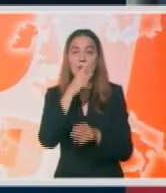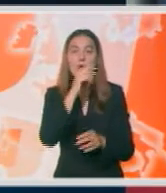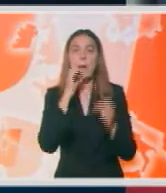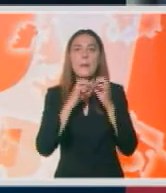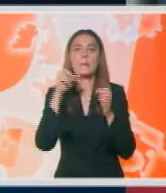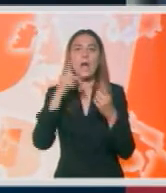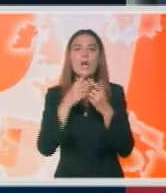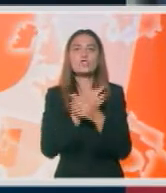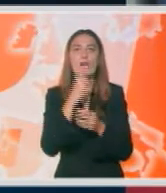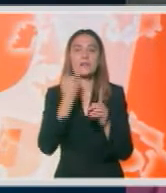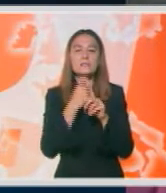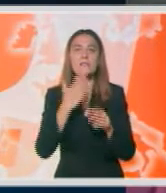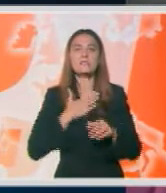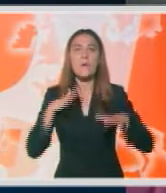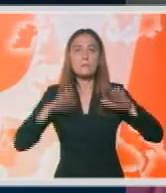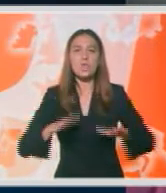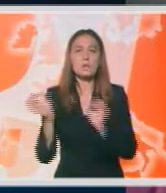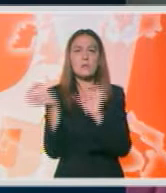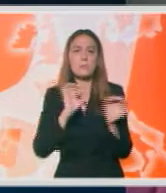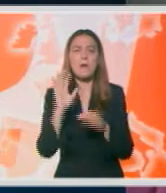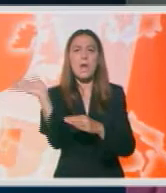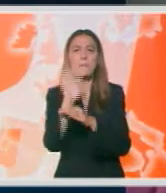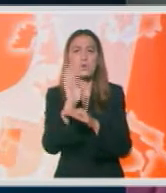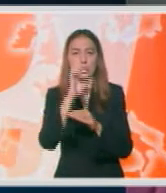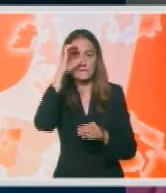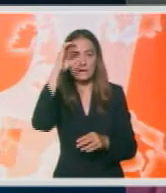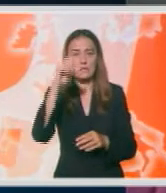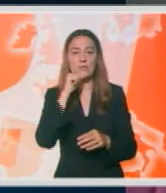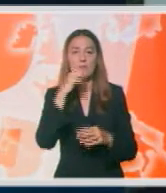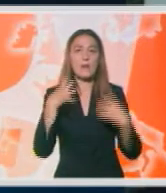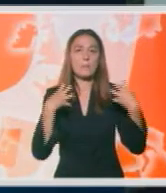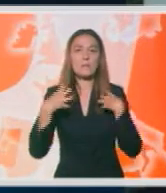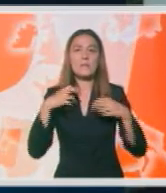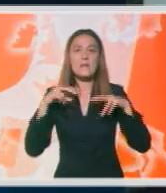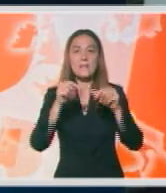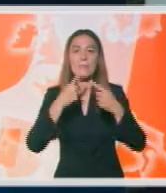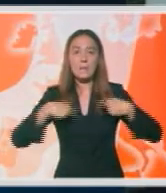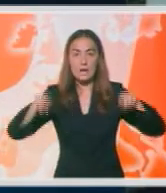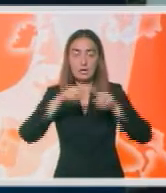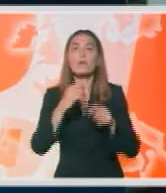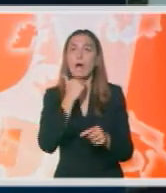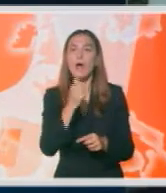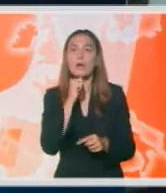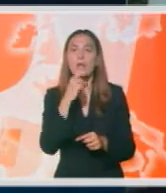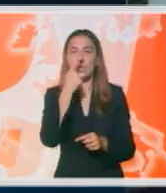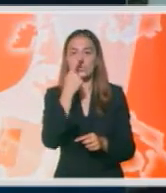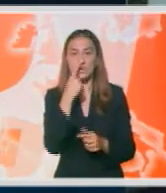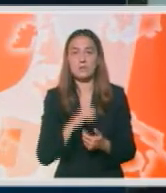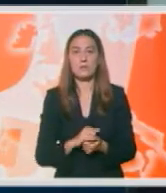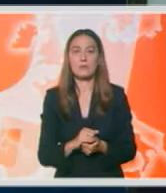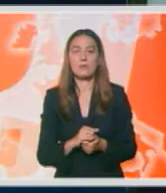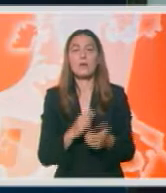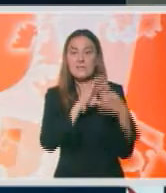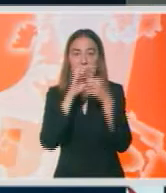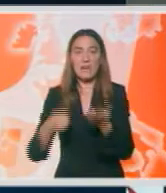Blažeks, koja svojim stolicama oprema bioskopske dvorane i amfiteatre u zemljama regiona, ali i u Rusiji. Strani